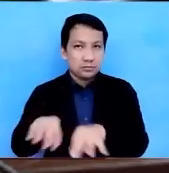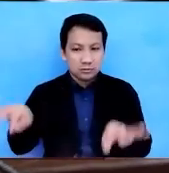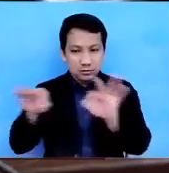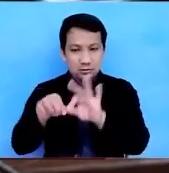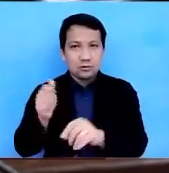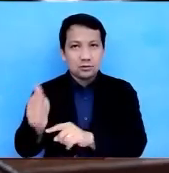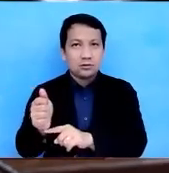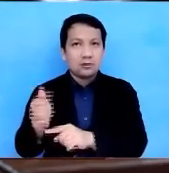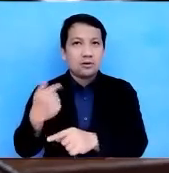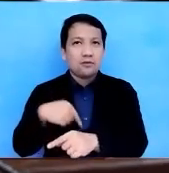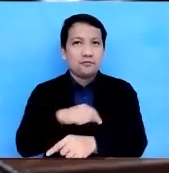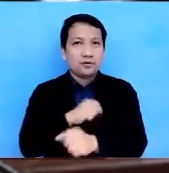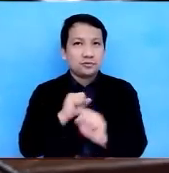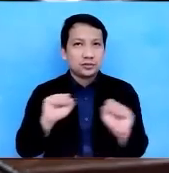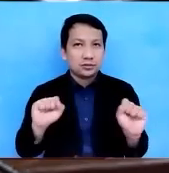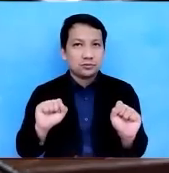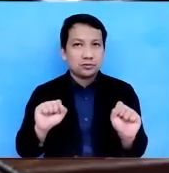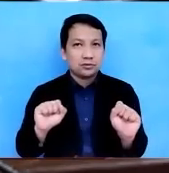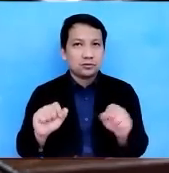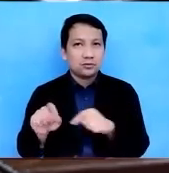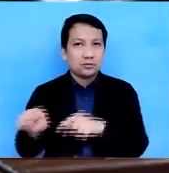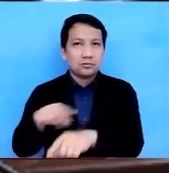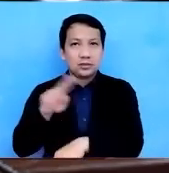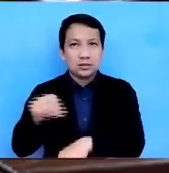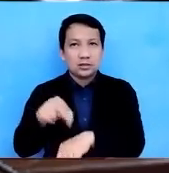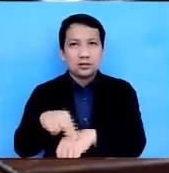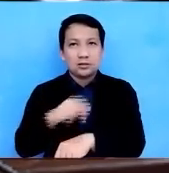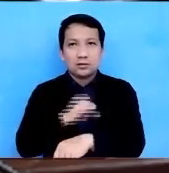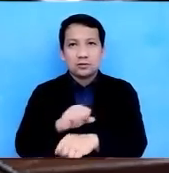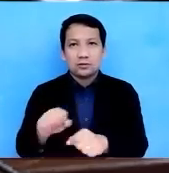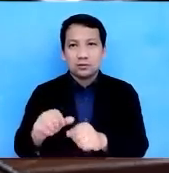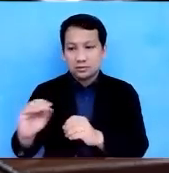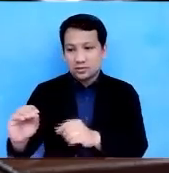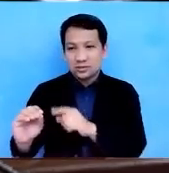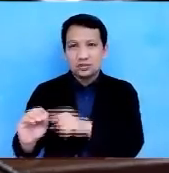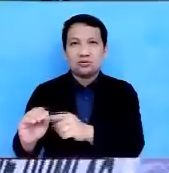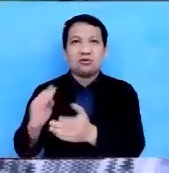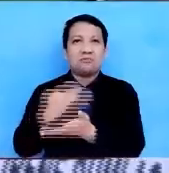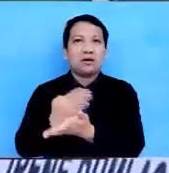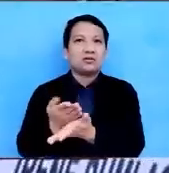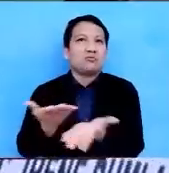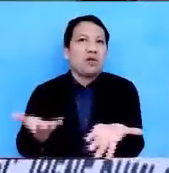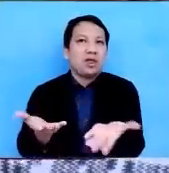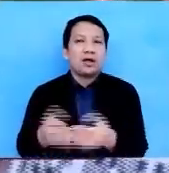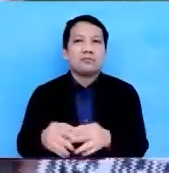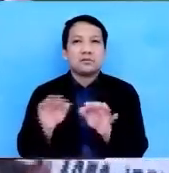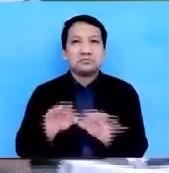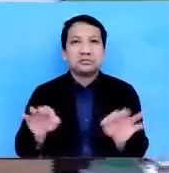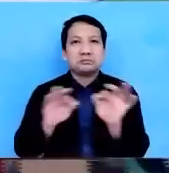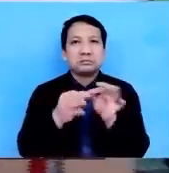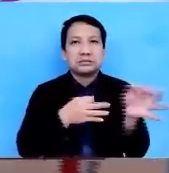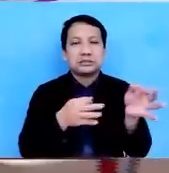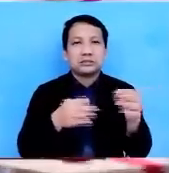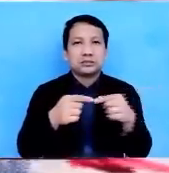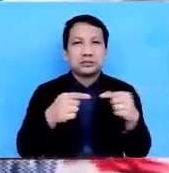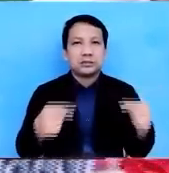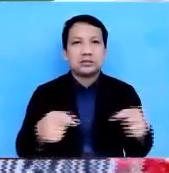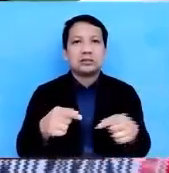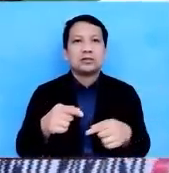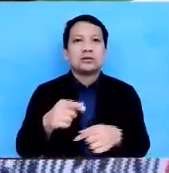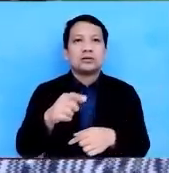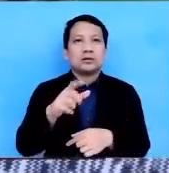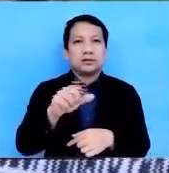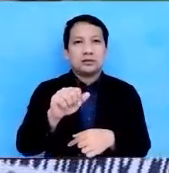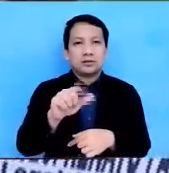ating cybersecurity, sa ating national security, zero budget sa intelligence. Pero paliwanag ng Anti-Red Tape Authority o